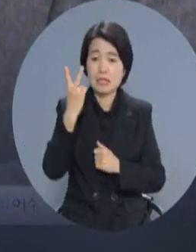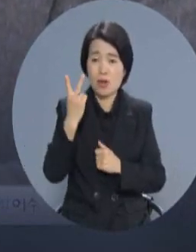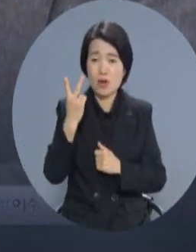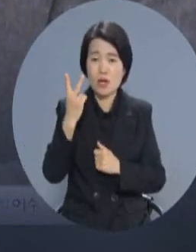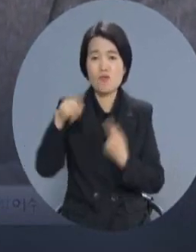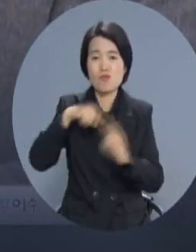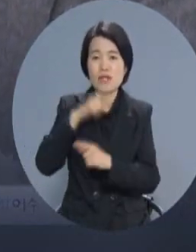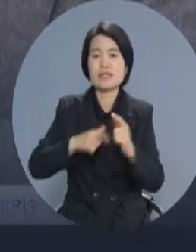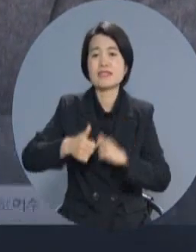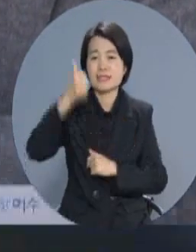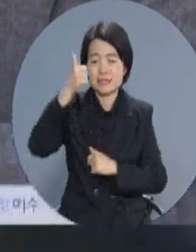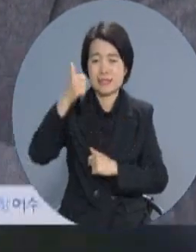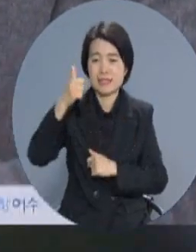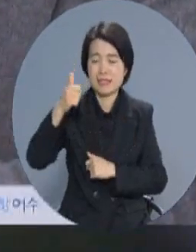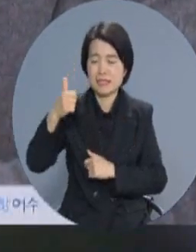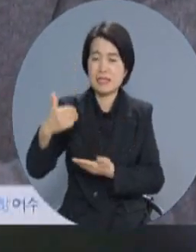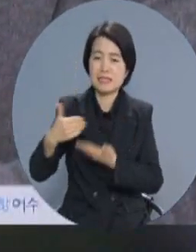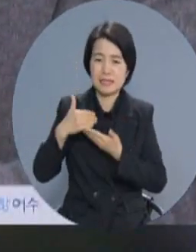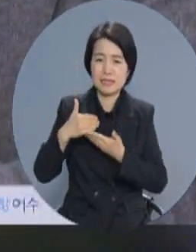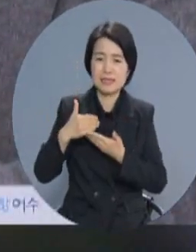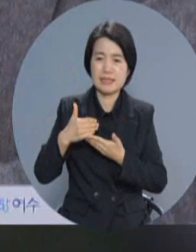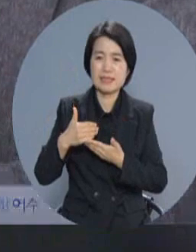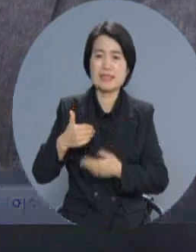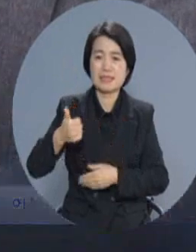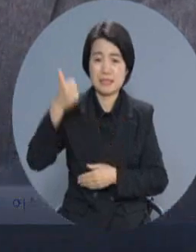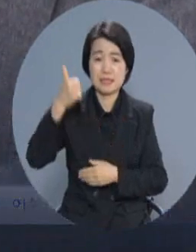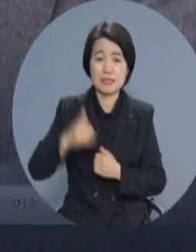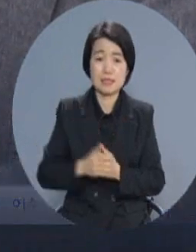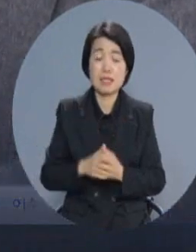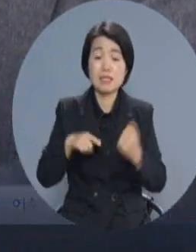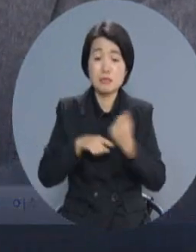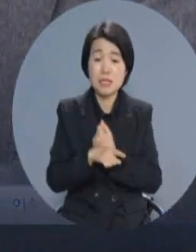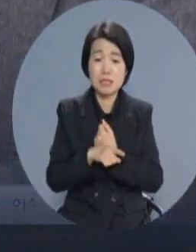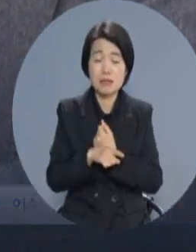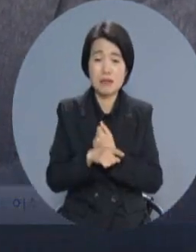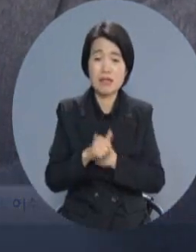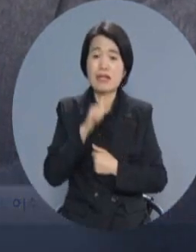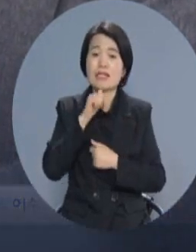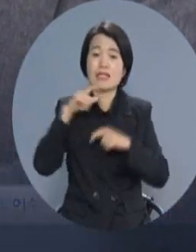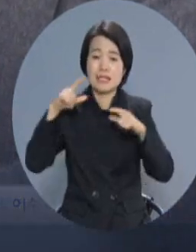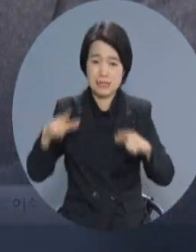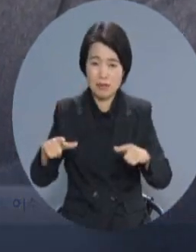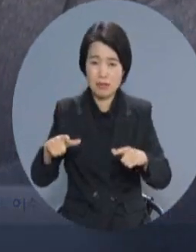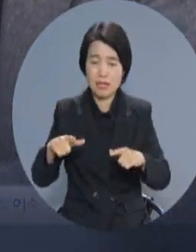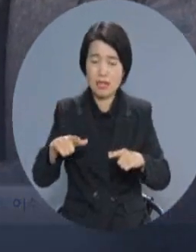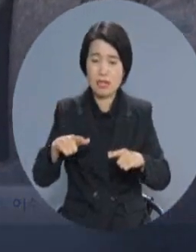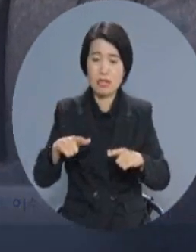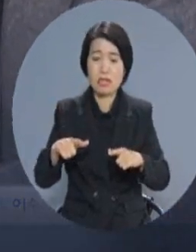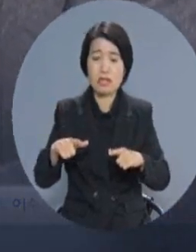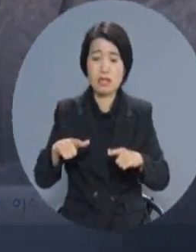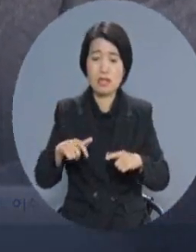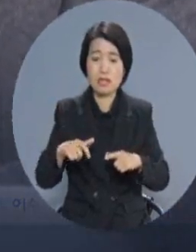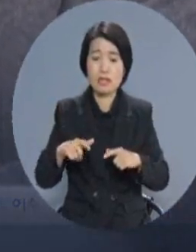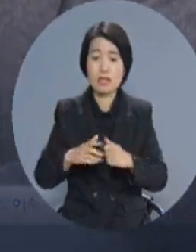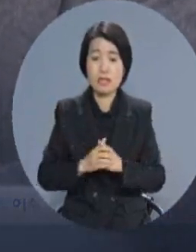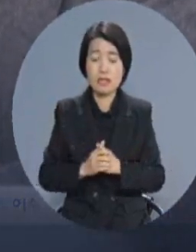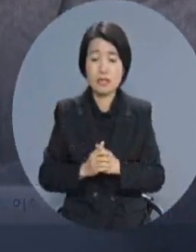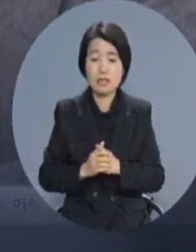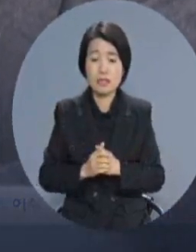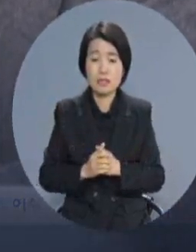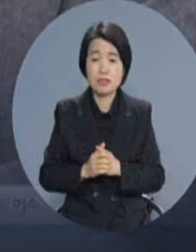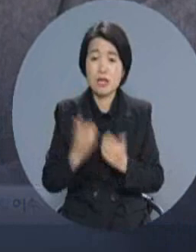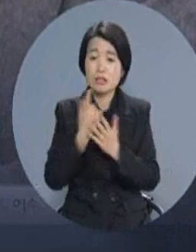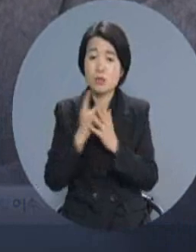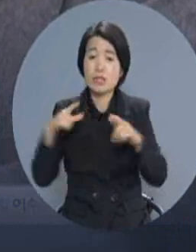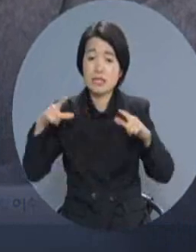낫다는 게 제일로 여전히 높습니다. 그 의미에서 저희들이 행정이라는 것은 아시겠지만